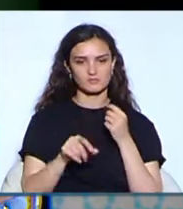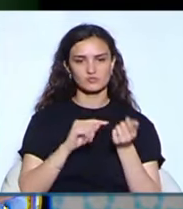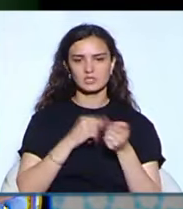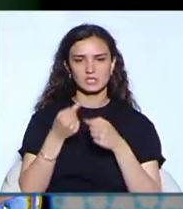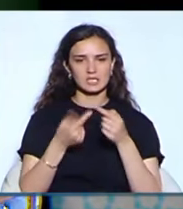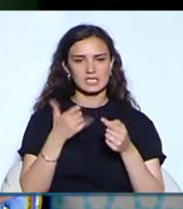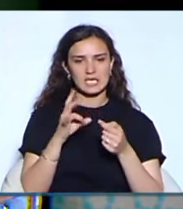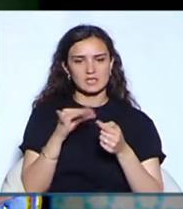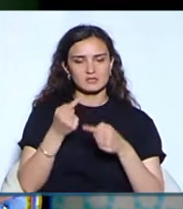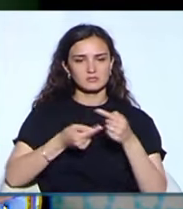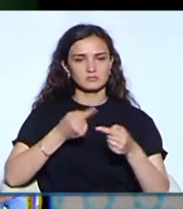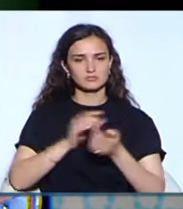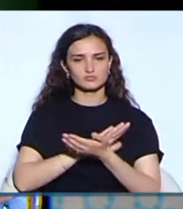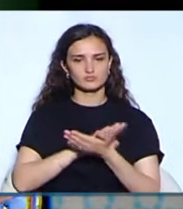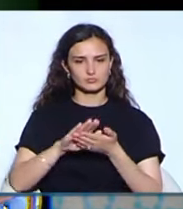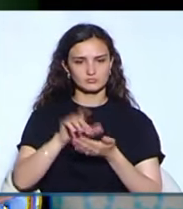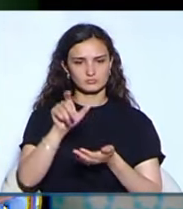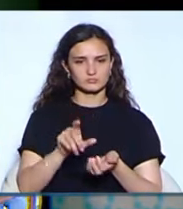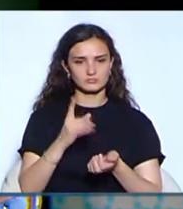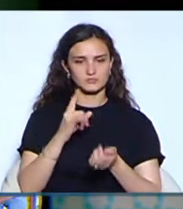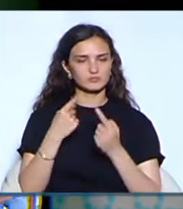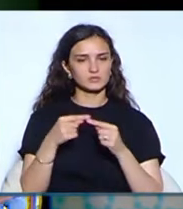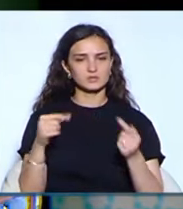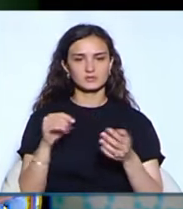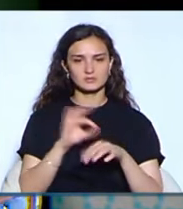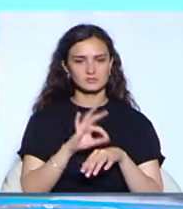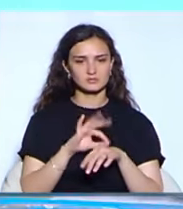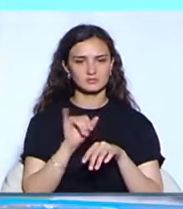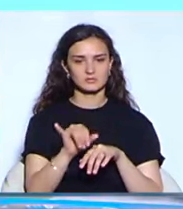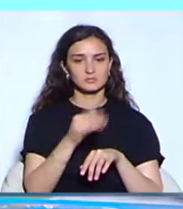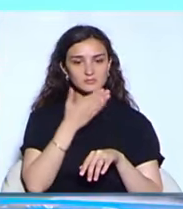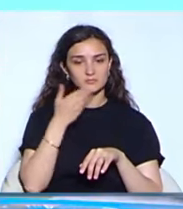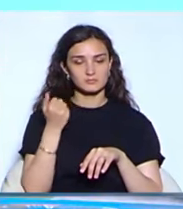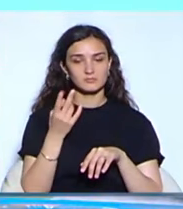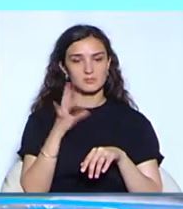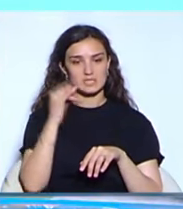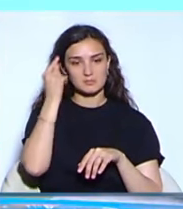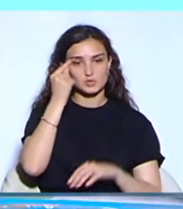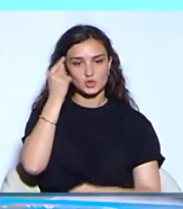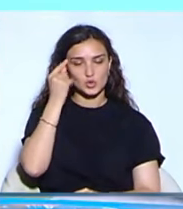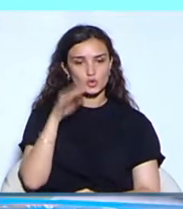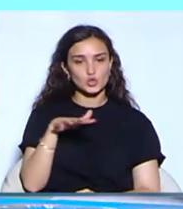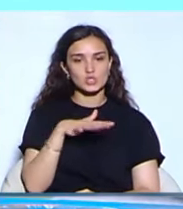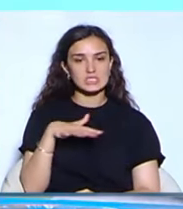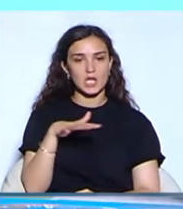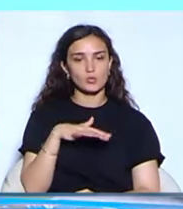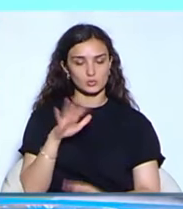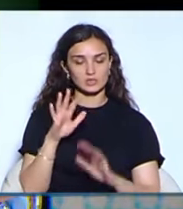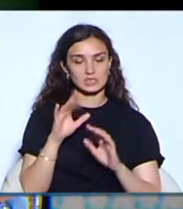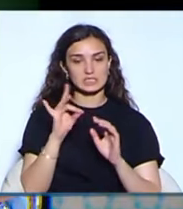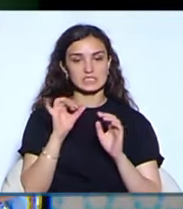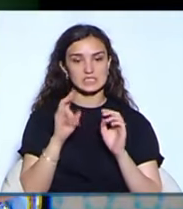გენეტიკური თვალსაზრისითაც, არც სხვა ბიოლოგიური რისკ ფაქტორი მას არ ქონდეს, მაგრამ ფსიქოსოციალური რისკ ფაქტორების